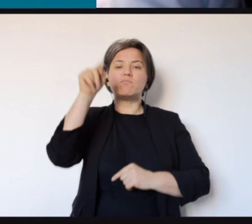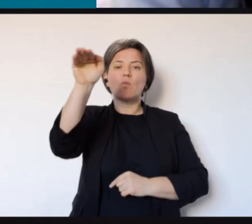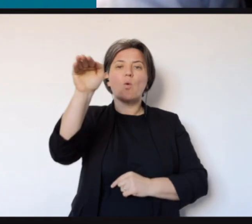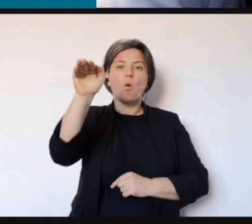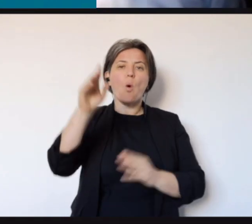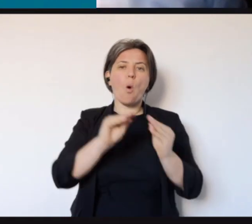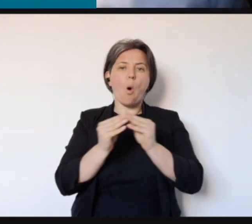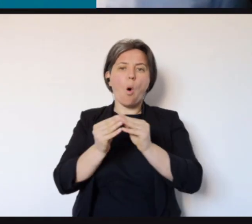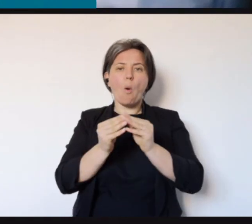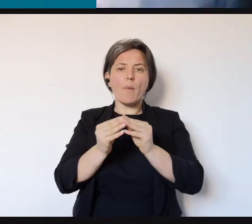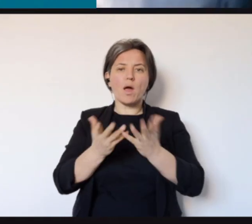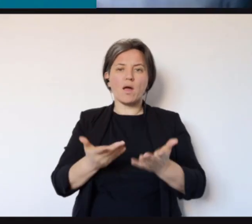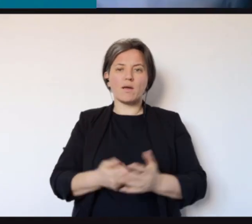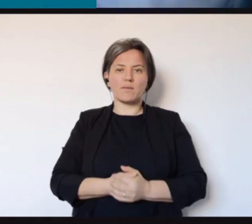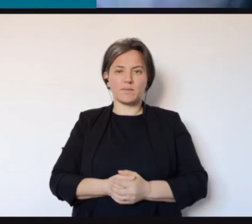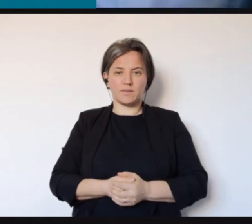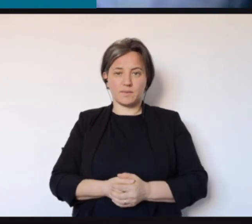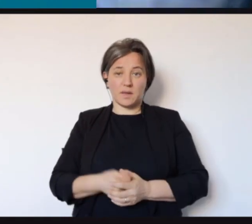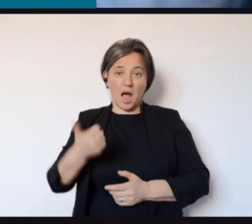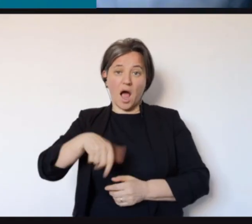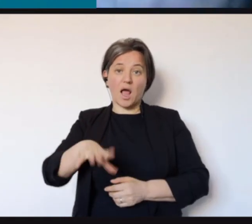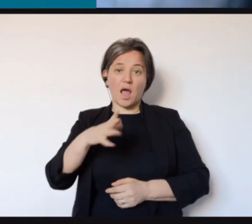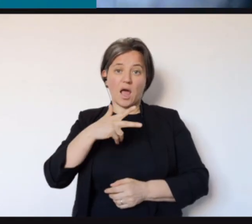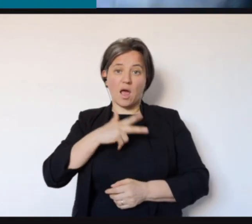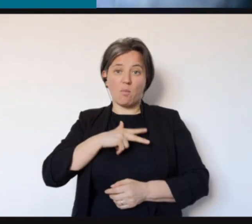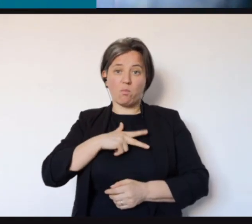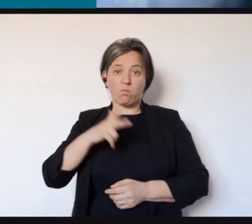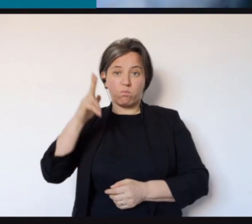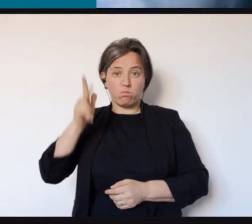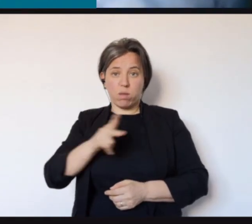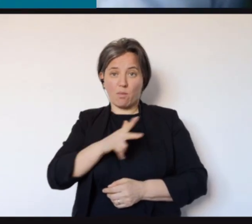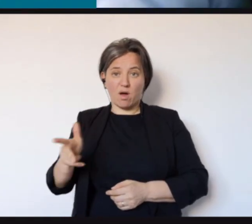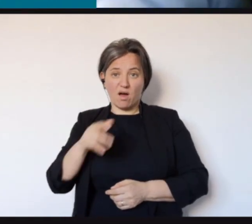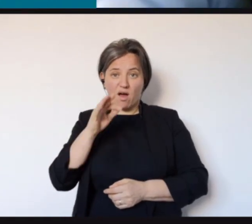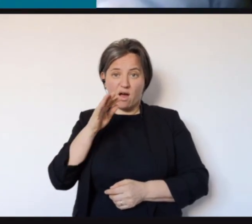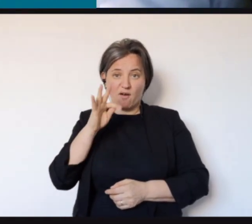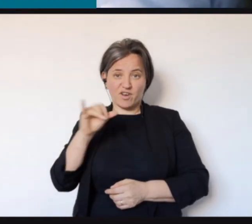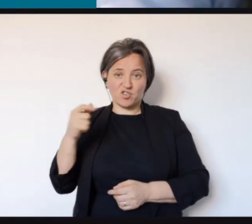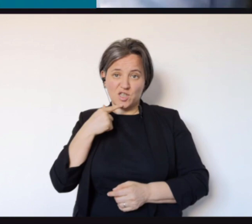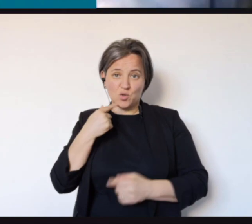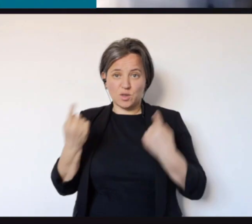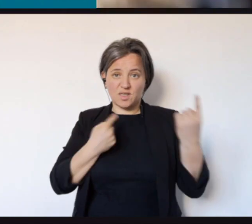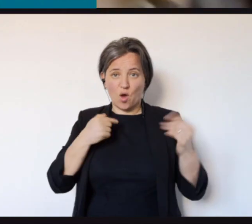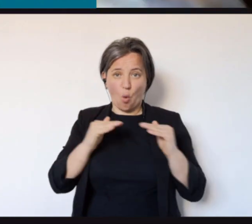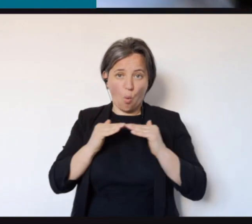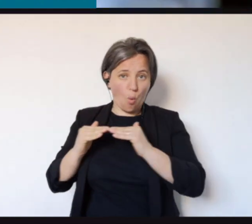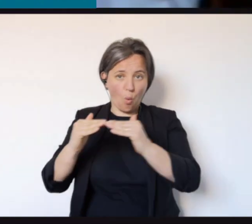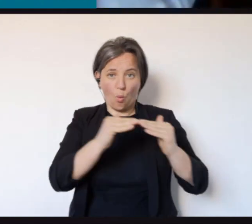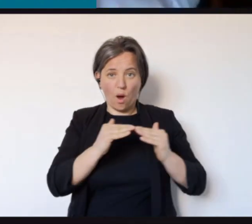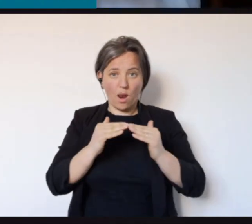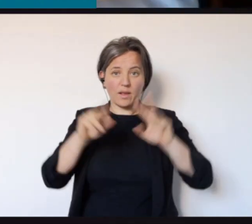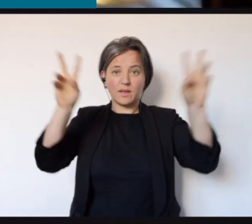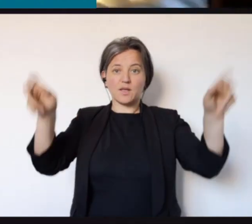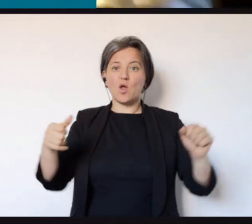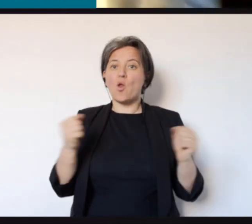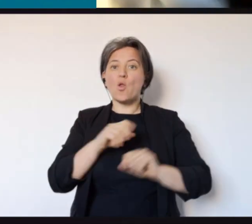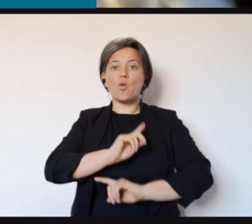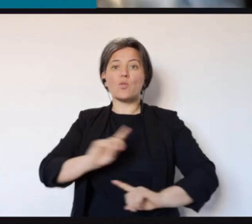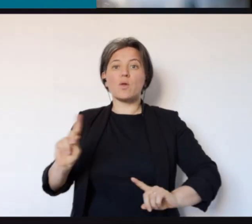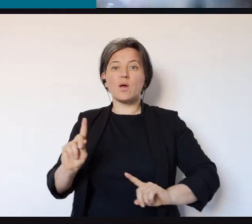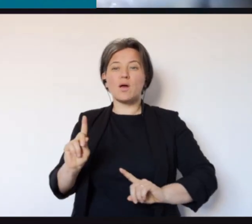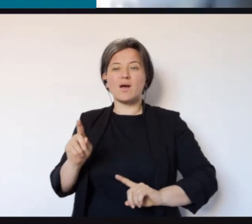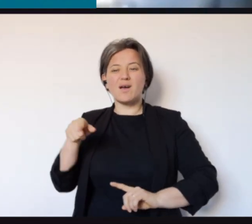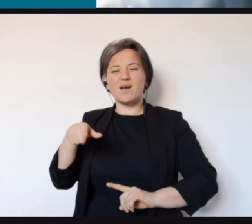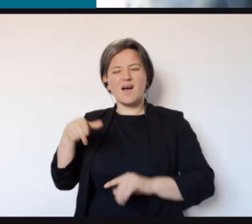nuove prospettive utili per tutti, poiché, come ci ha ricordato anche Papa Francesco, siamo sulla stessa barca. Il titolo è